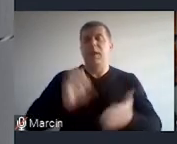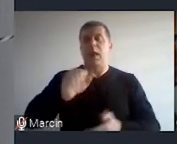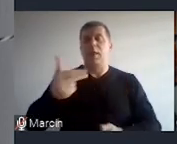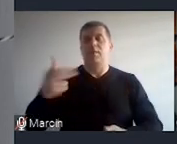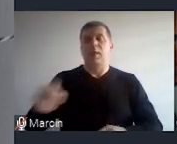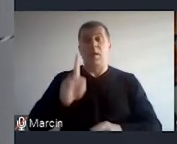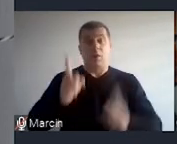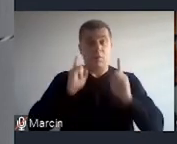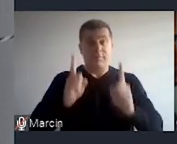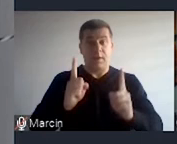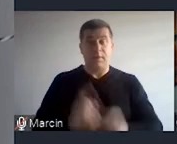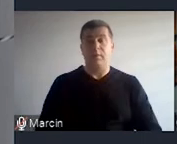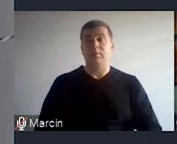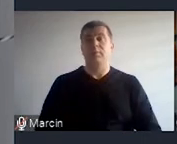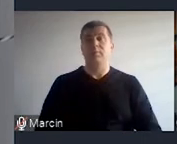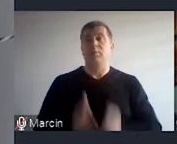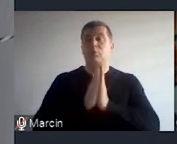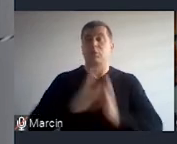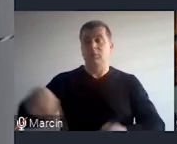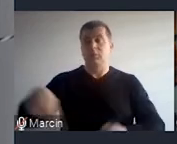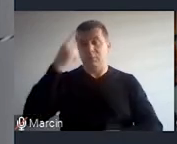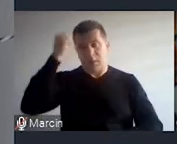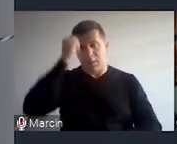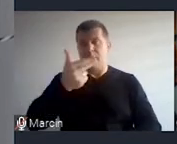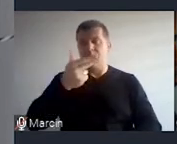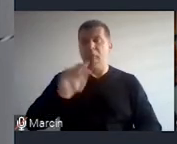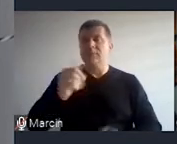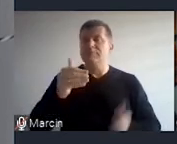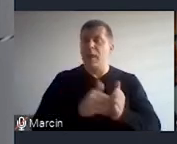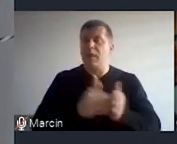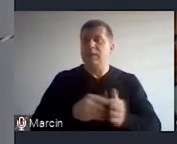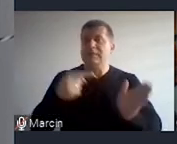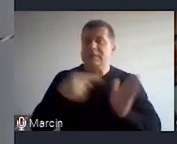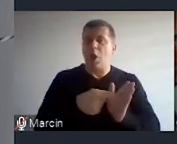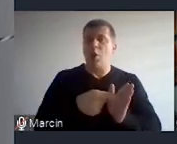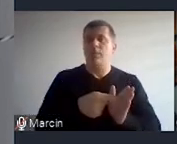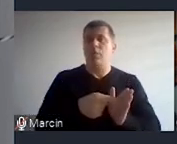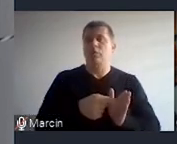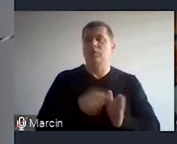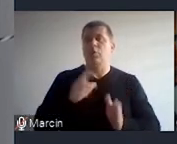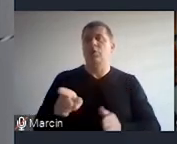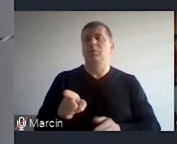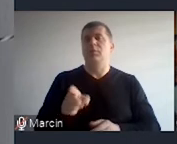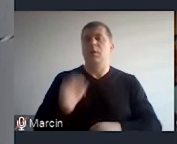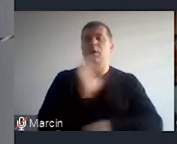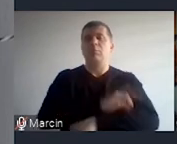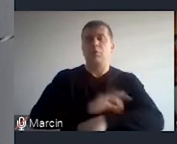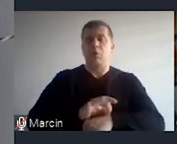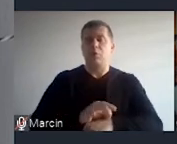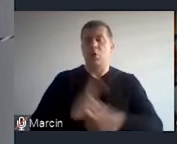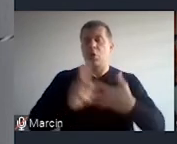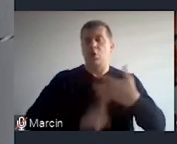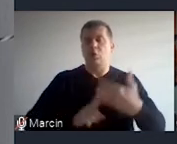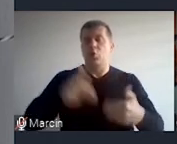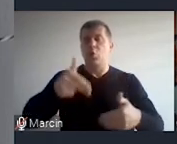ale uwaga, proszę pamiętać o niezbędności, celowości i o tym, że projekty